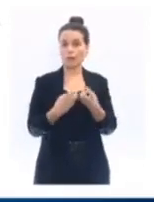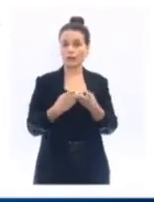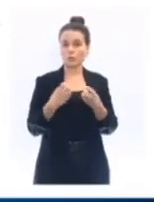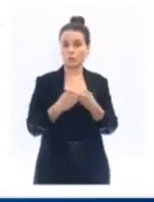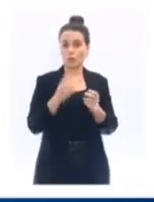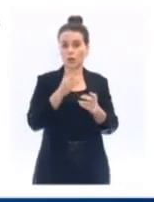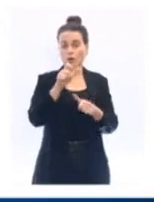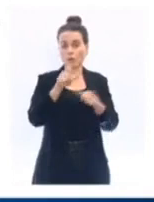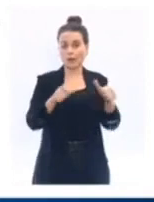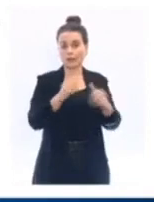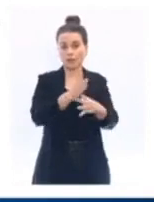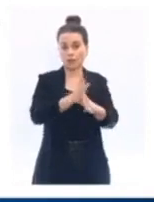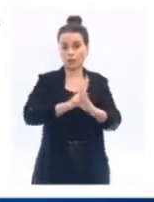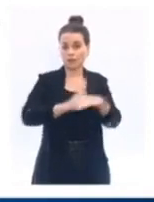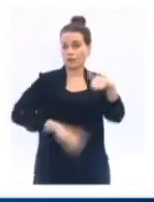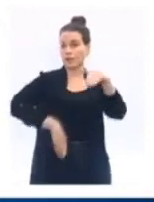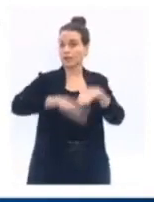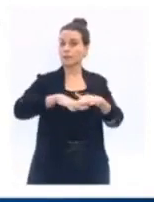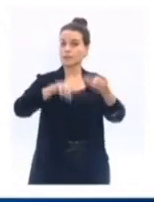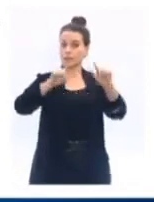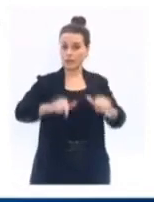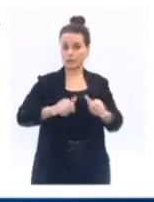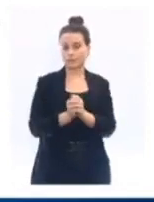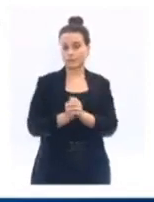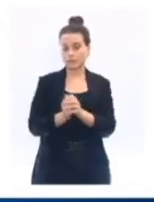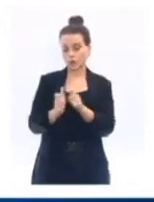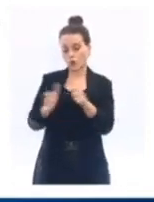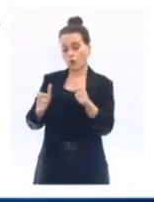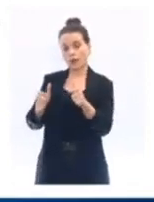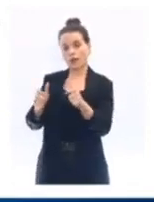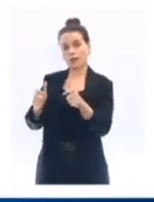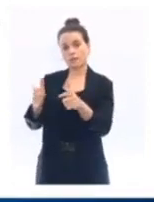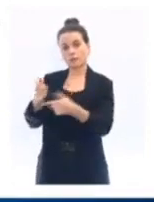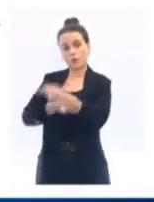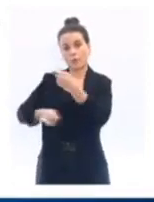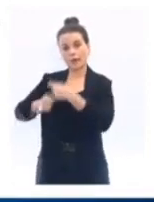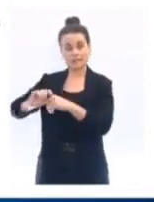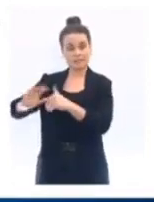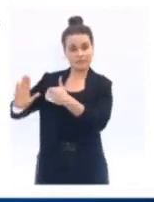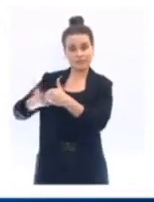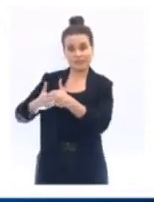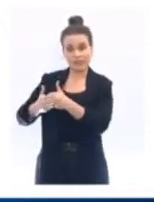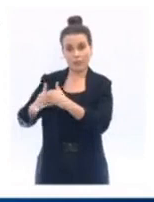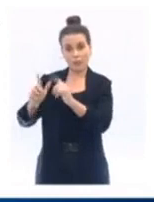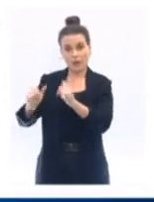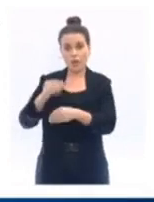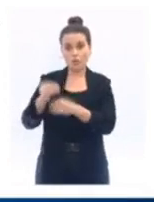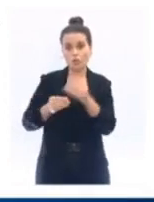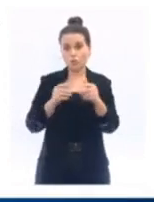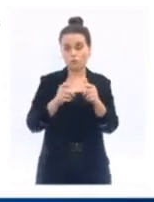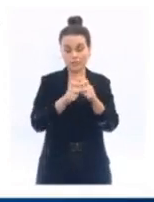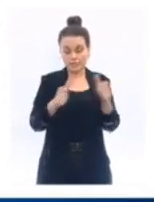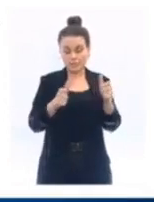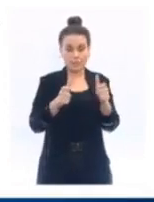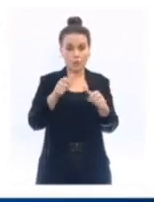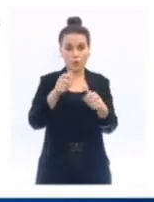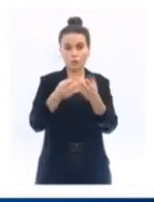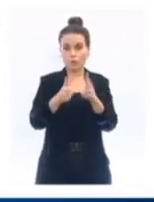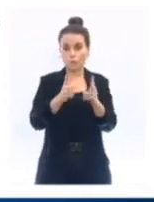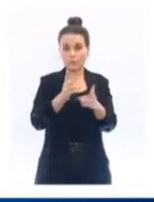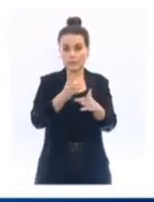de même que les restaurants, ne pourront pas accueillir du public, mais pourront continuer de fonctionner pour